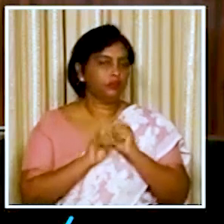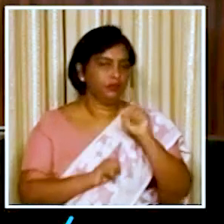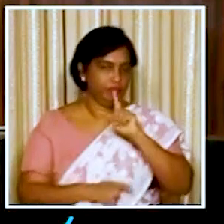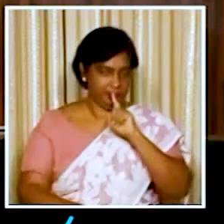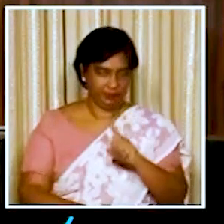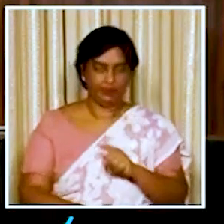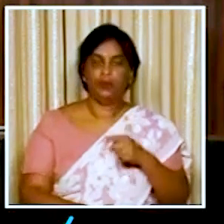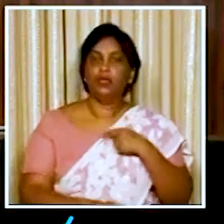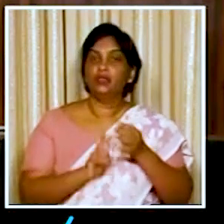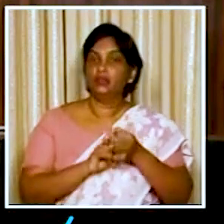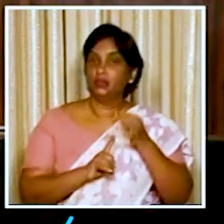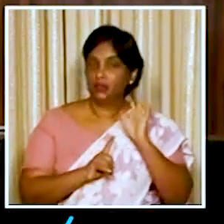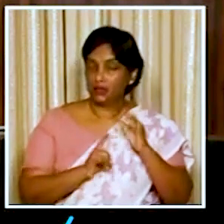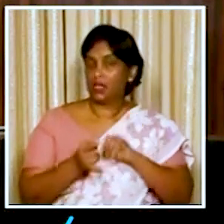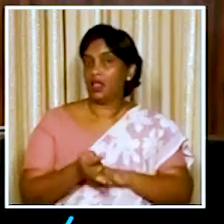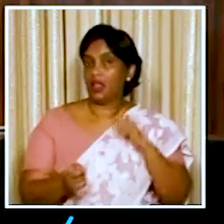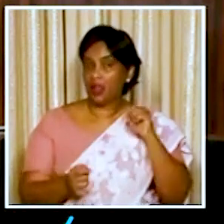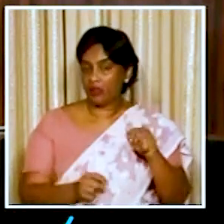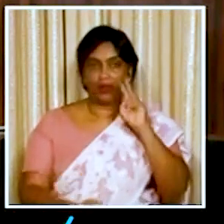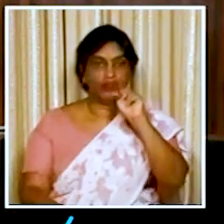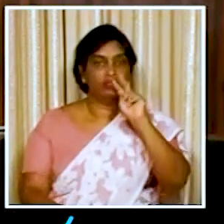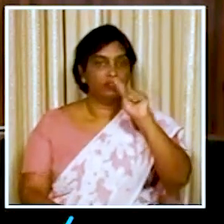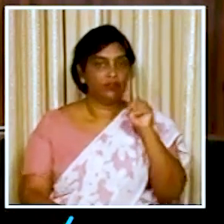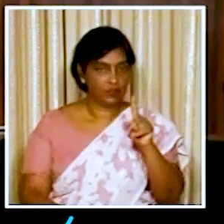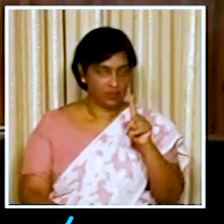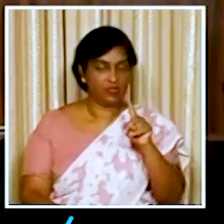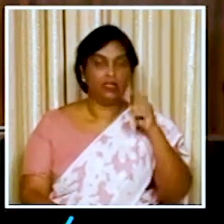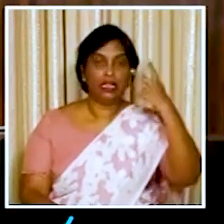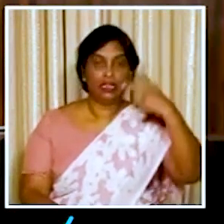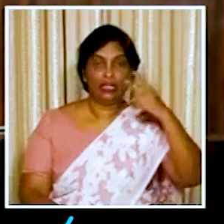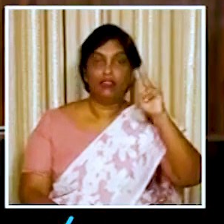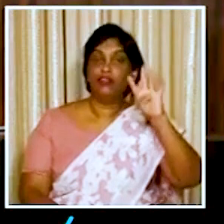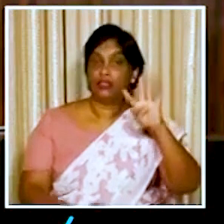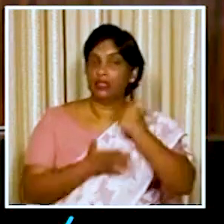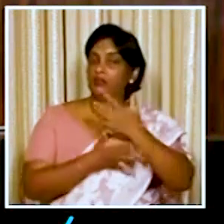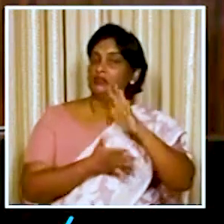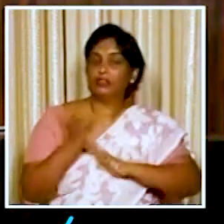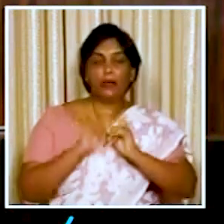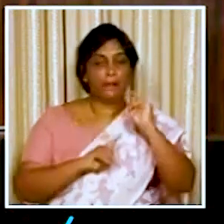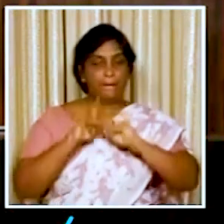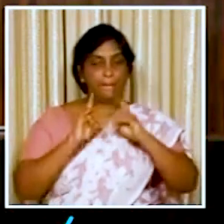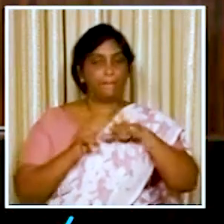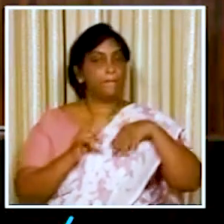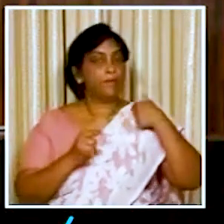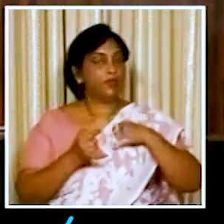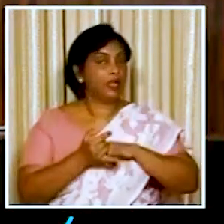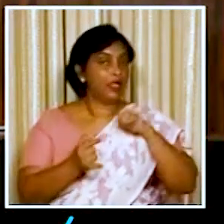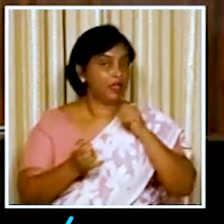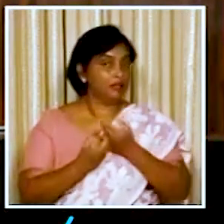වෙමි. ජනාධිපති ලේකම්වරයාගේ 20/21/2/24 දින ඇති ලිපිය මගින් පාර්ලිමේන්තුවේ මහලේකම් වෙත එවන